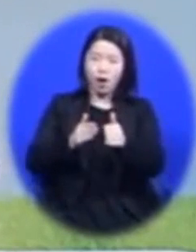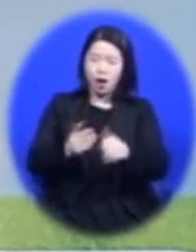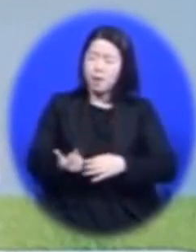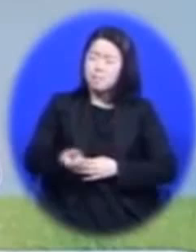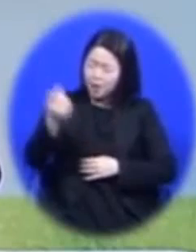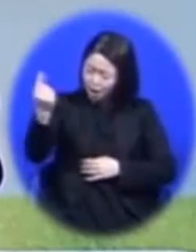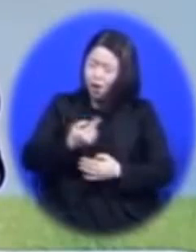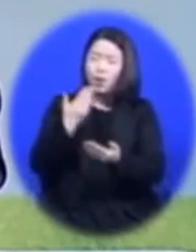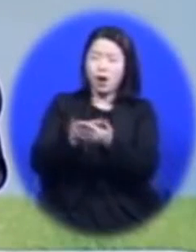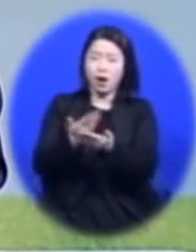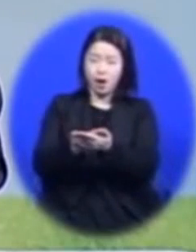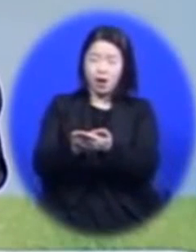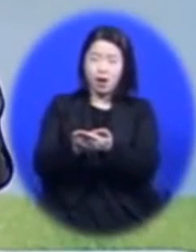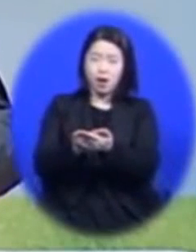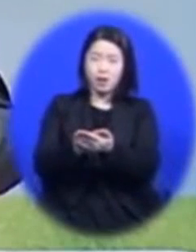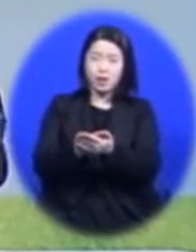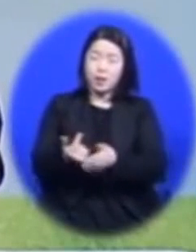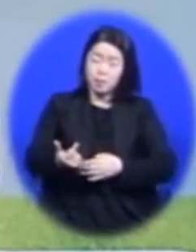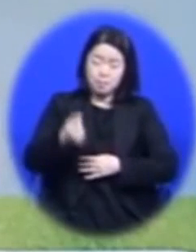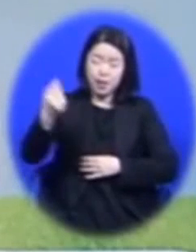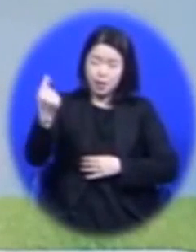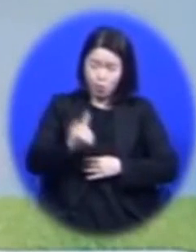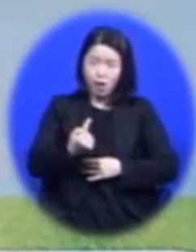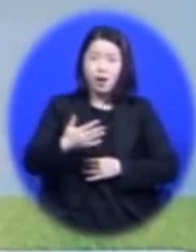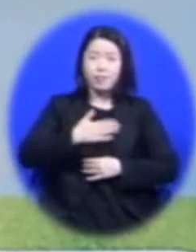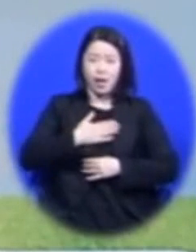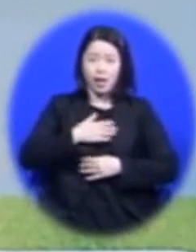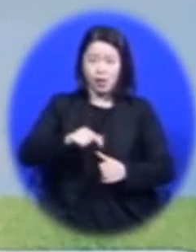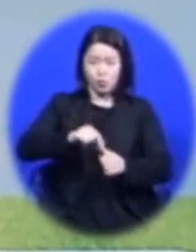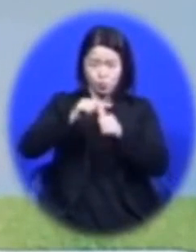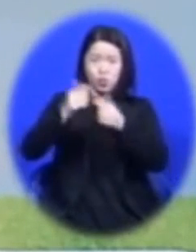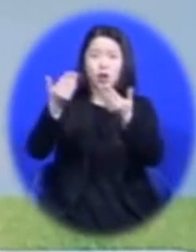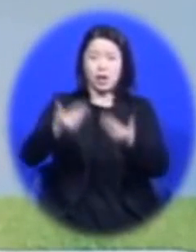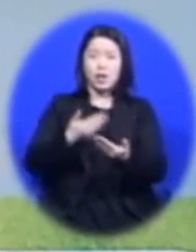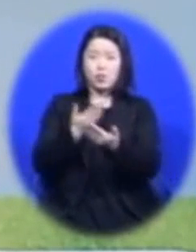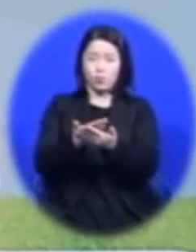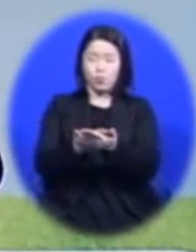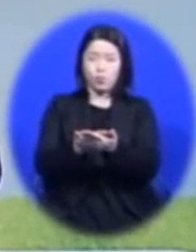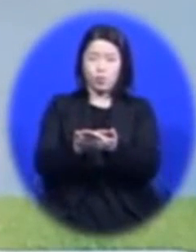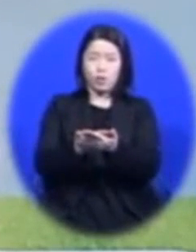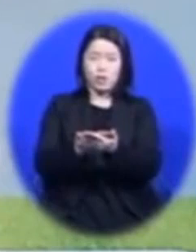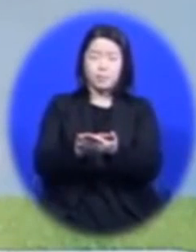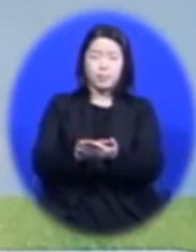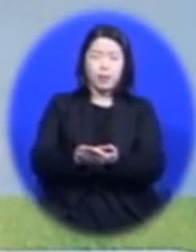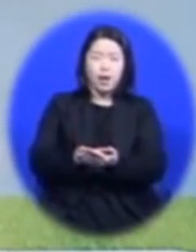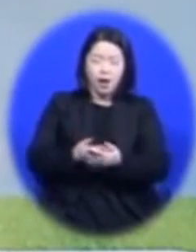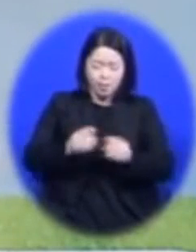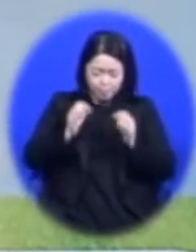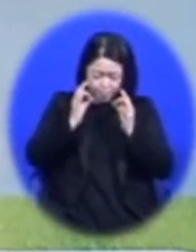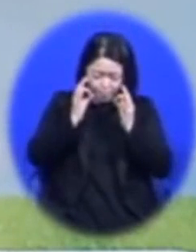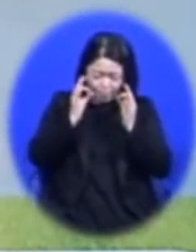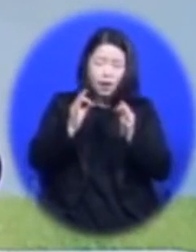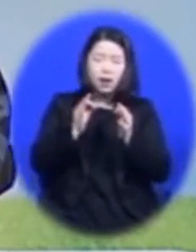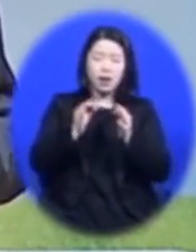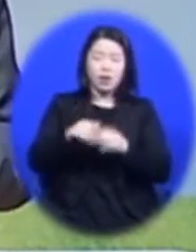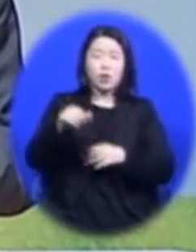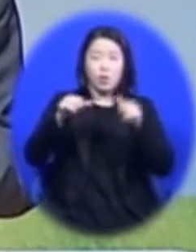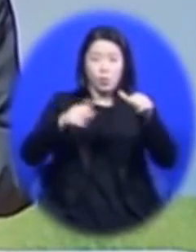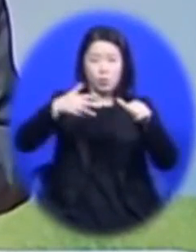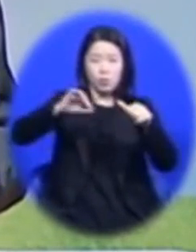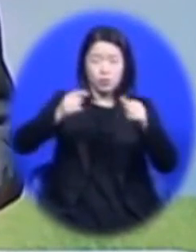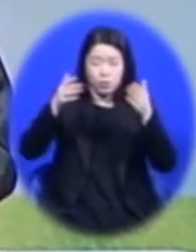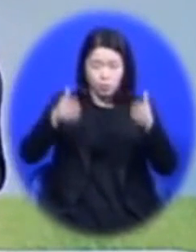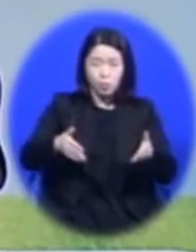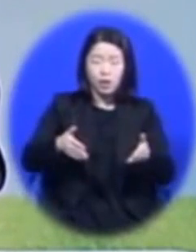좀 오세요. 빨리 오셔서 나를 구원해 주세요. 짧아간 5절 동안이지만